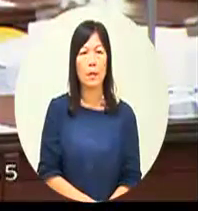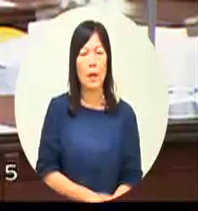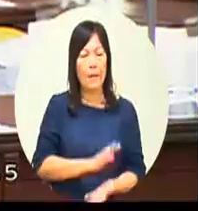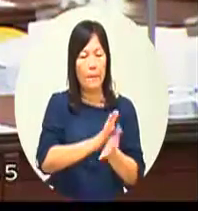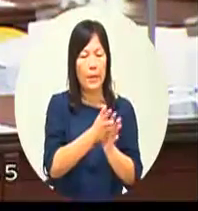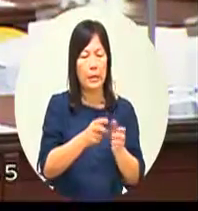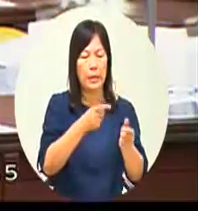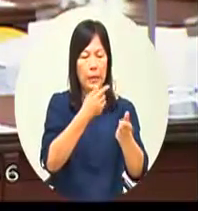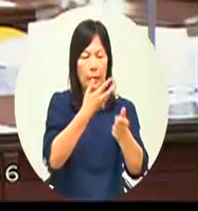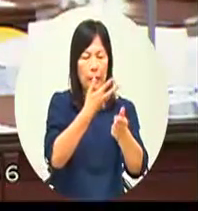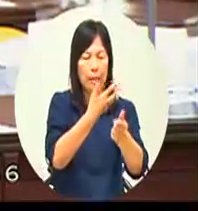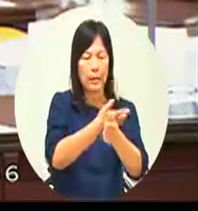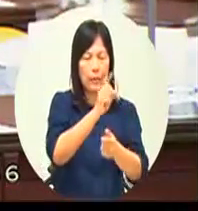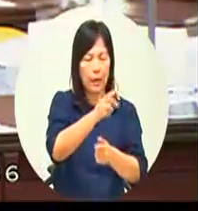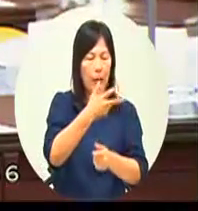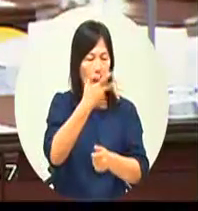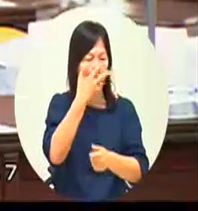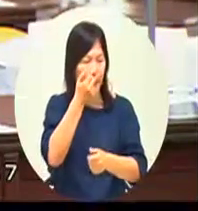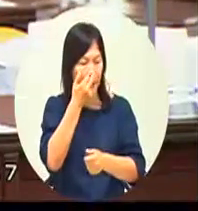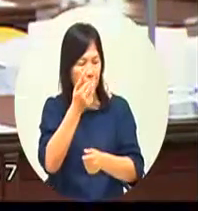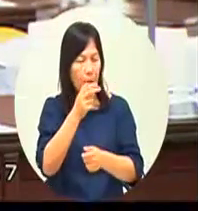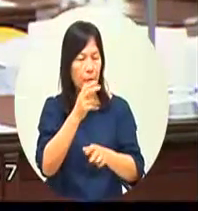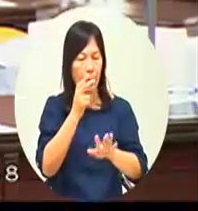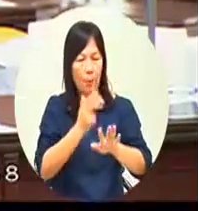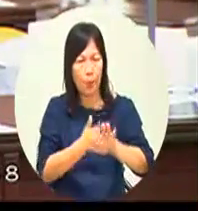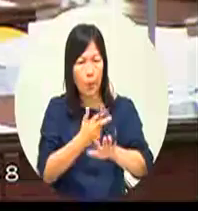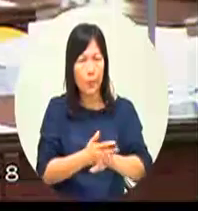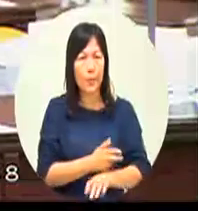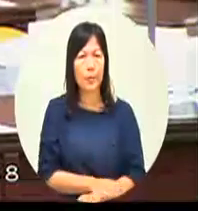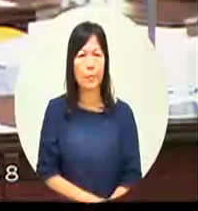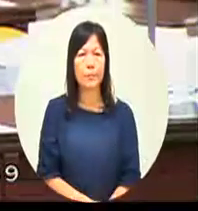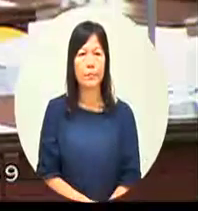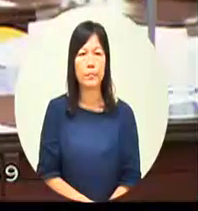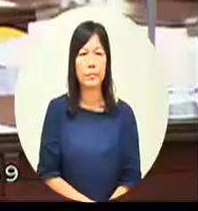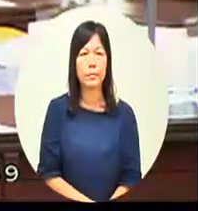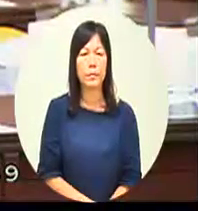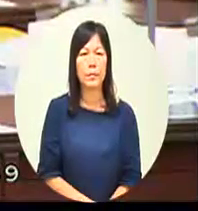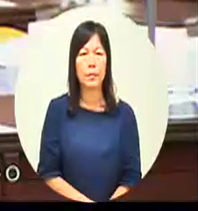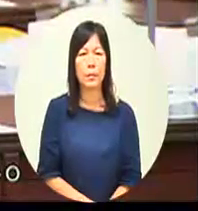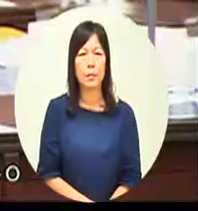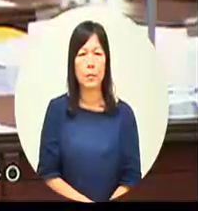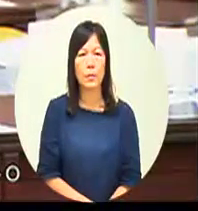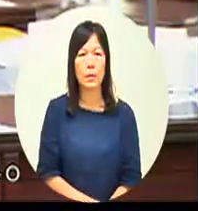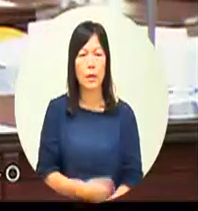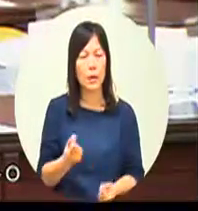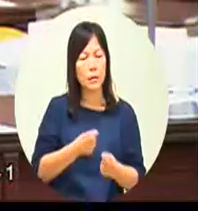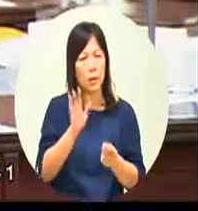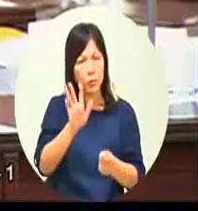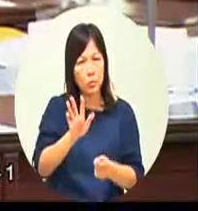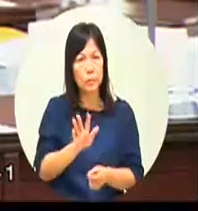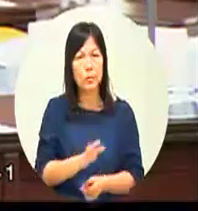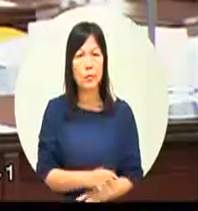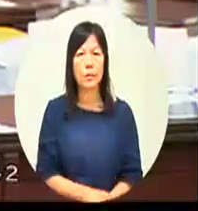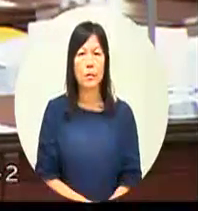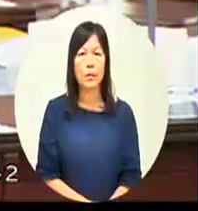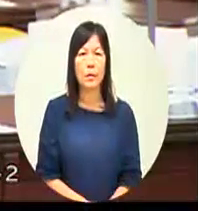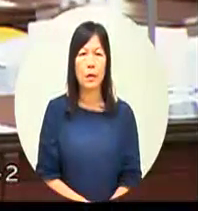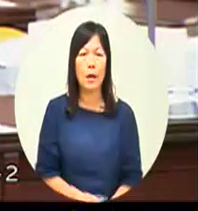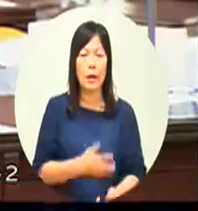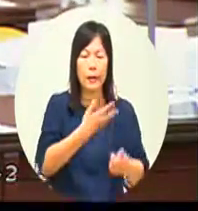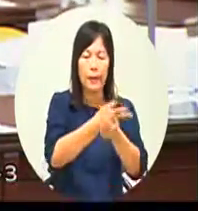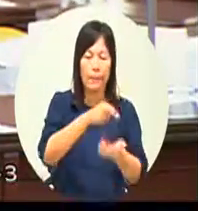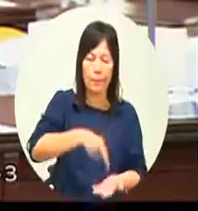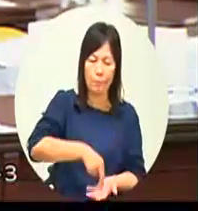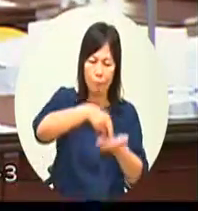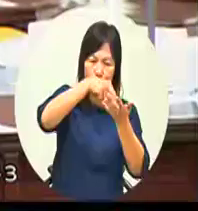便的办法嘞，哦，是比讲无了，哦，省得伊互人装电梯运